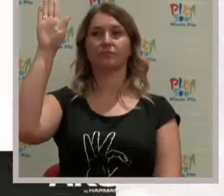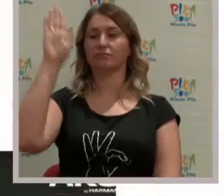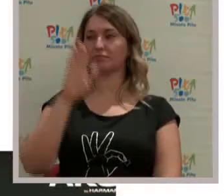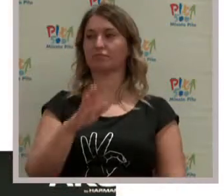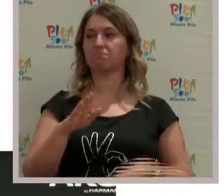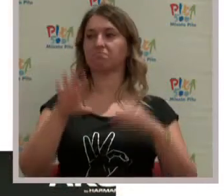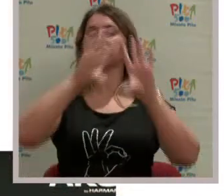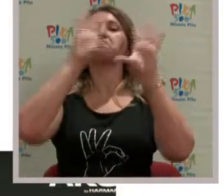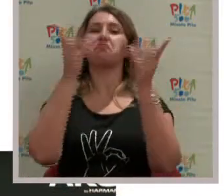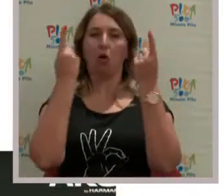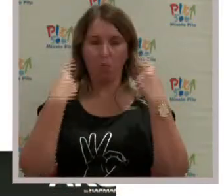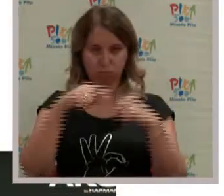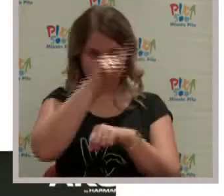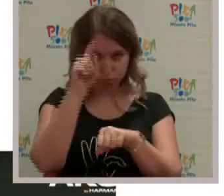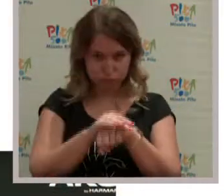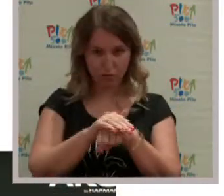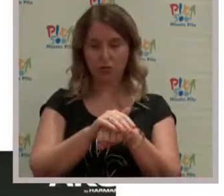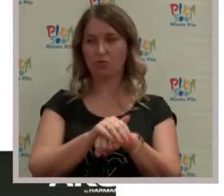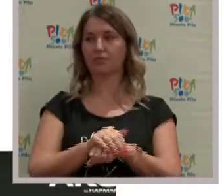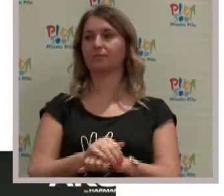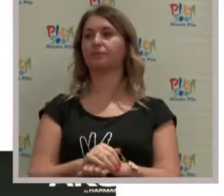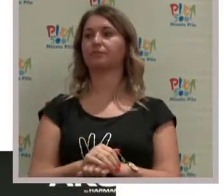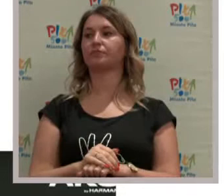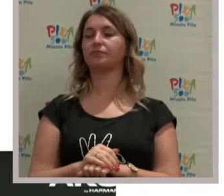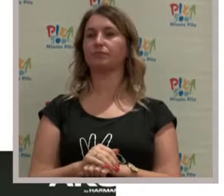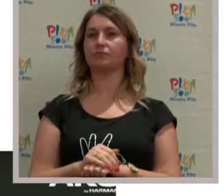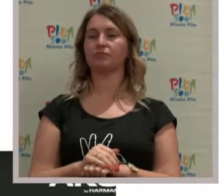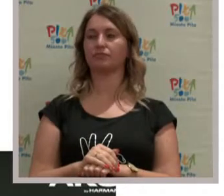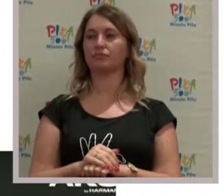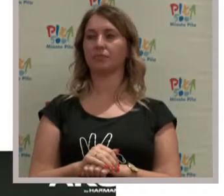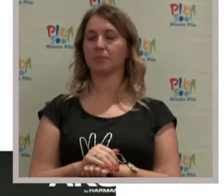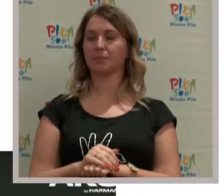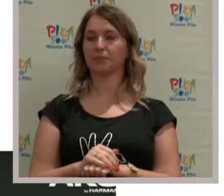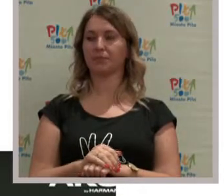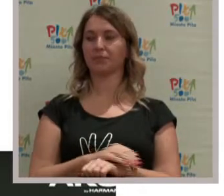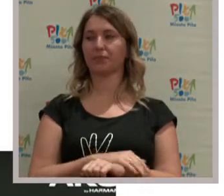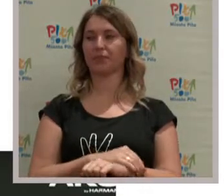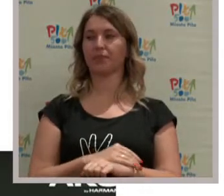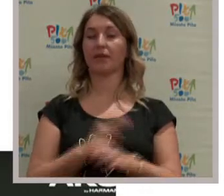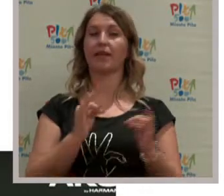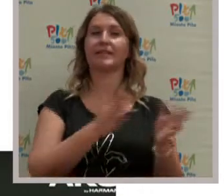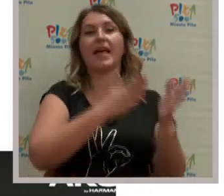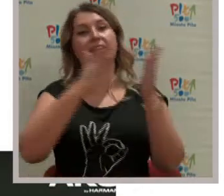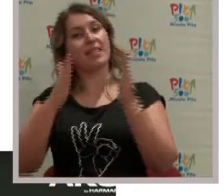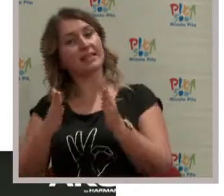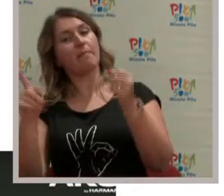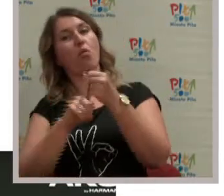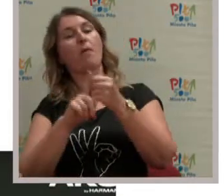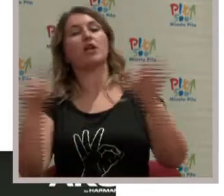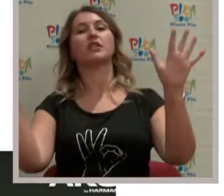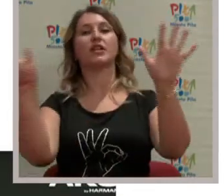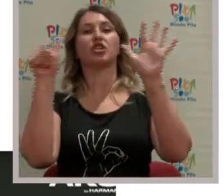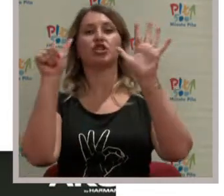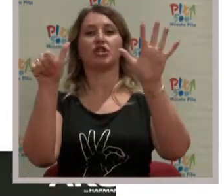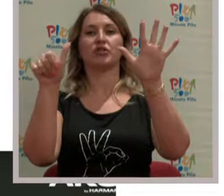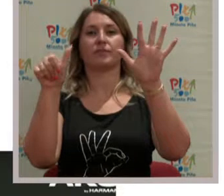stwierdzam że i w tym głosowaniu była jednomyślność dziękuję Państwu bardzo uchwała została przyjęta w kolejnym szóstym punkcie porządku